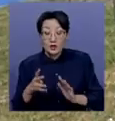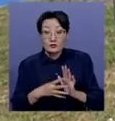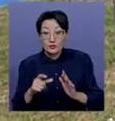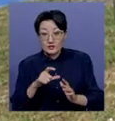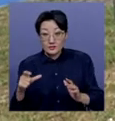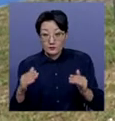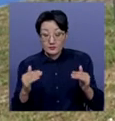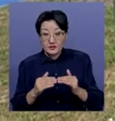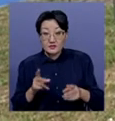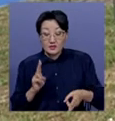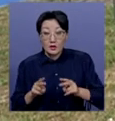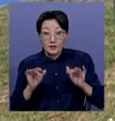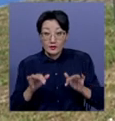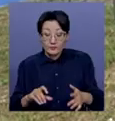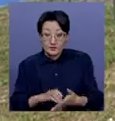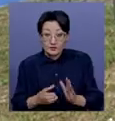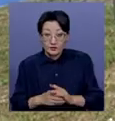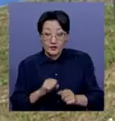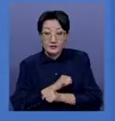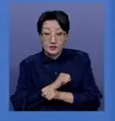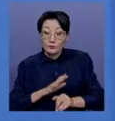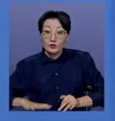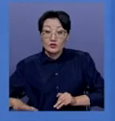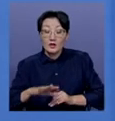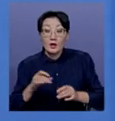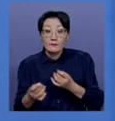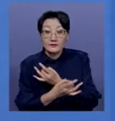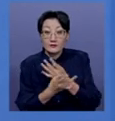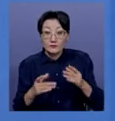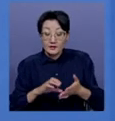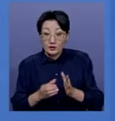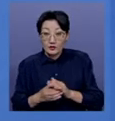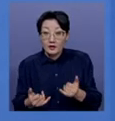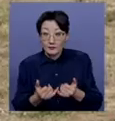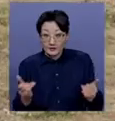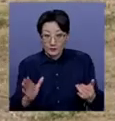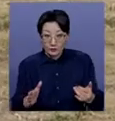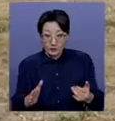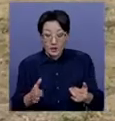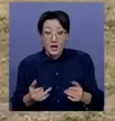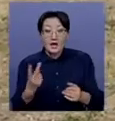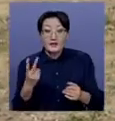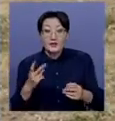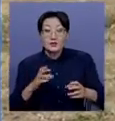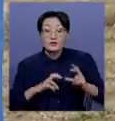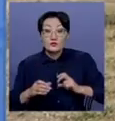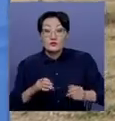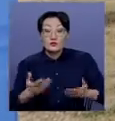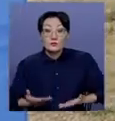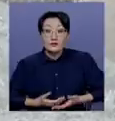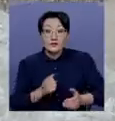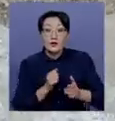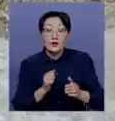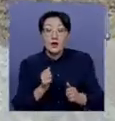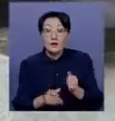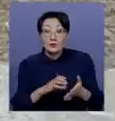ғимарат, асхана, компьютер залы, демалыс орны сондай-ақ мәдениет залдарымен қамтылмақ. Ал екі студент тұратын әр бөлменің өз